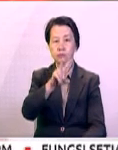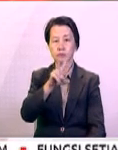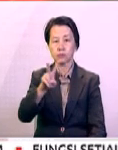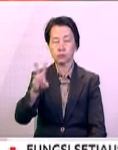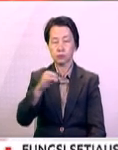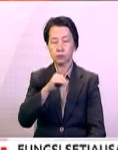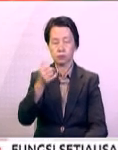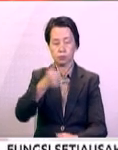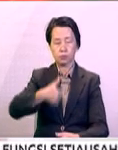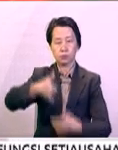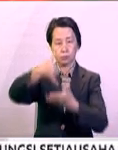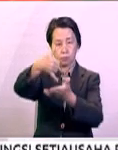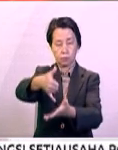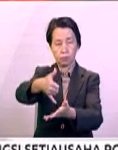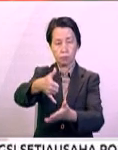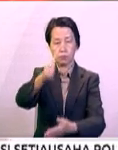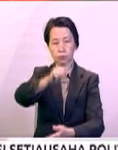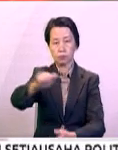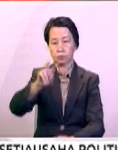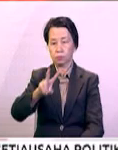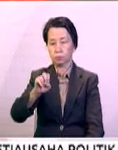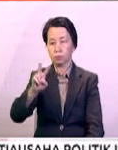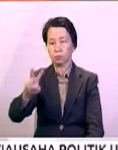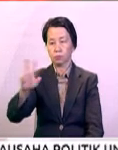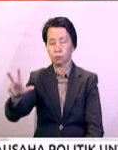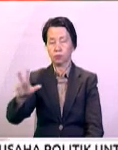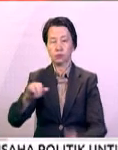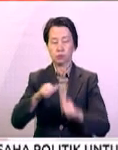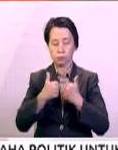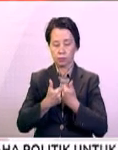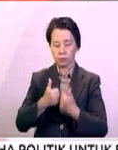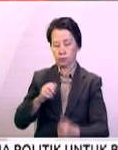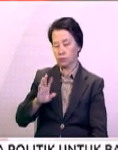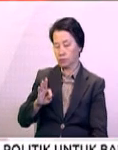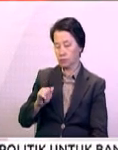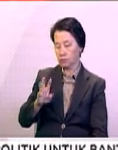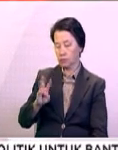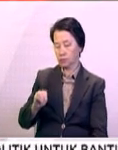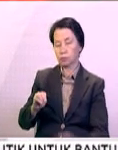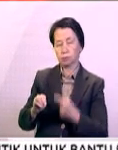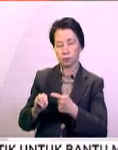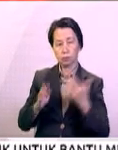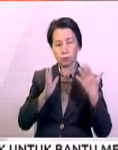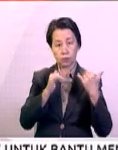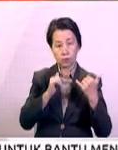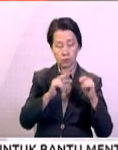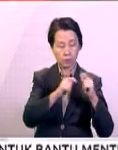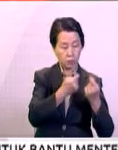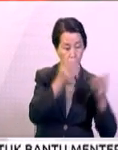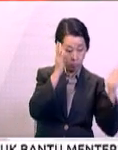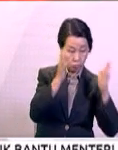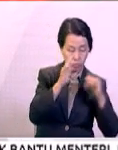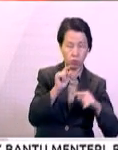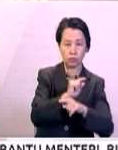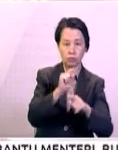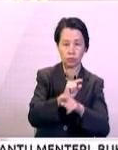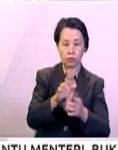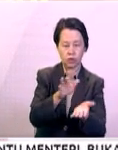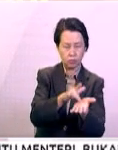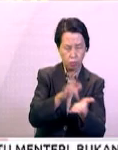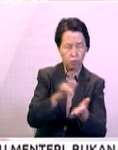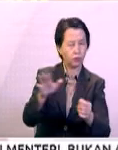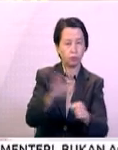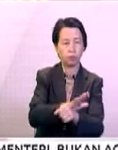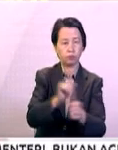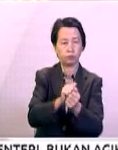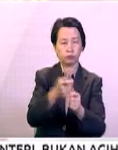Asia 2023. Presiden Persatuan Bola Sepak Malaysia FAM, Dato' Hamidin Mohd Amin berharap skuad Harimau Malaya akan menggunakan kesempatan